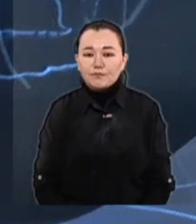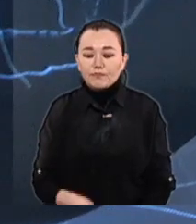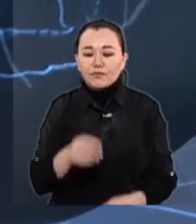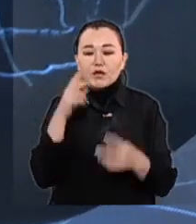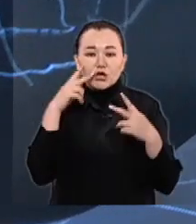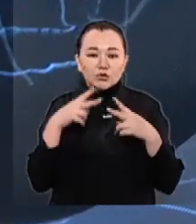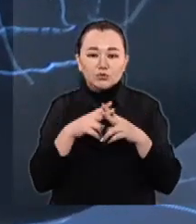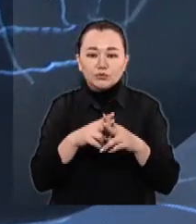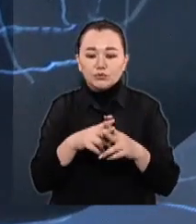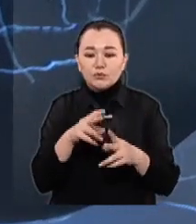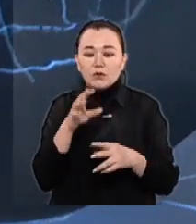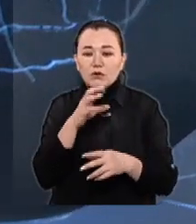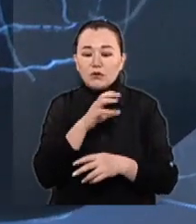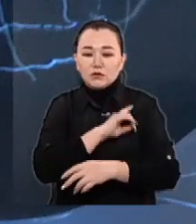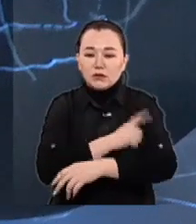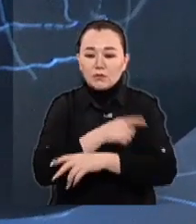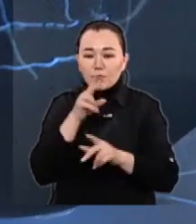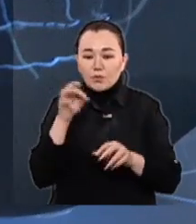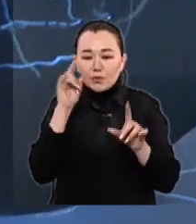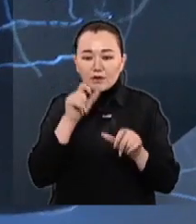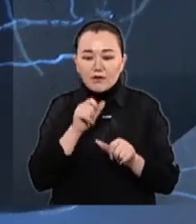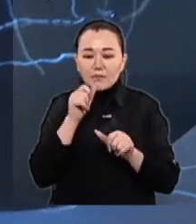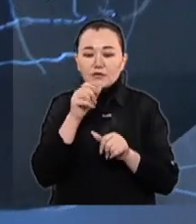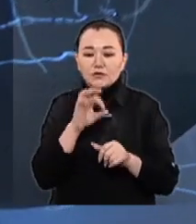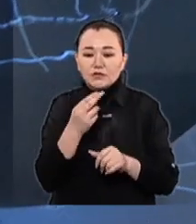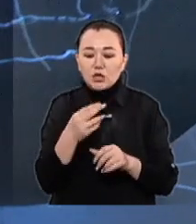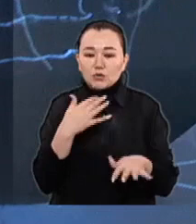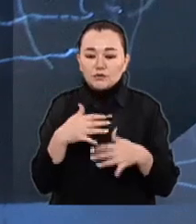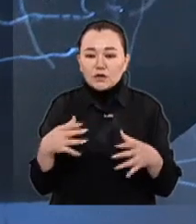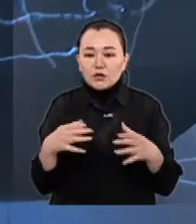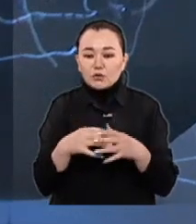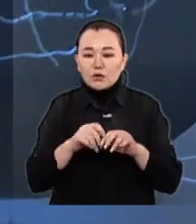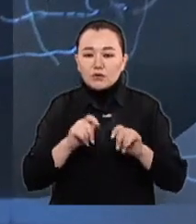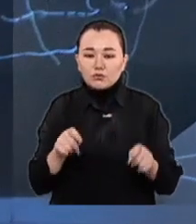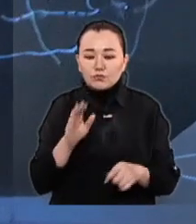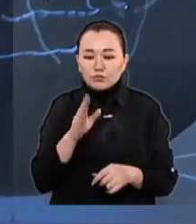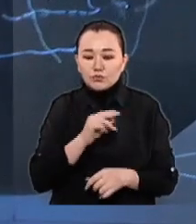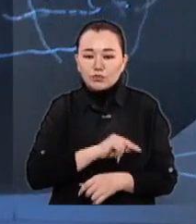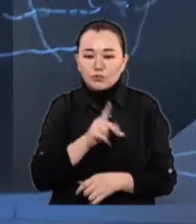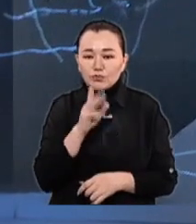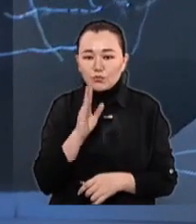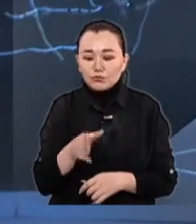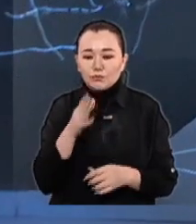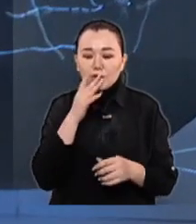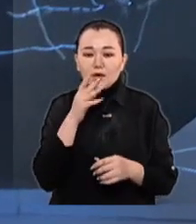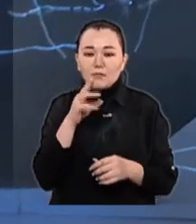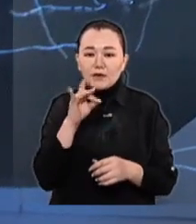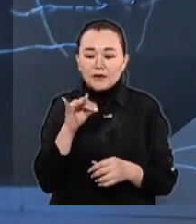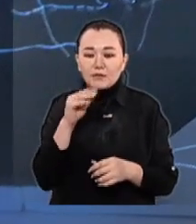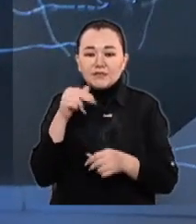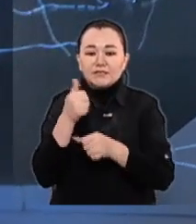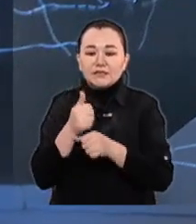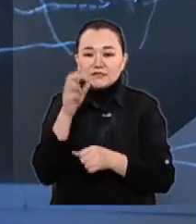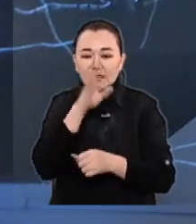институт уполномоченного по правам социальной уязвимых категорий создадут в Казахстане работать он будет при президенте страны